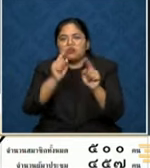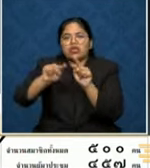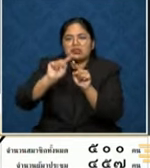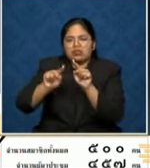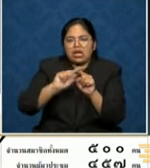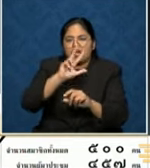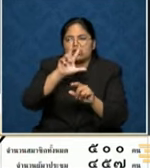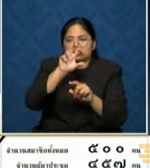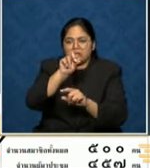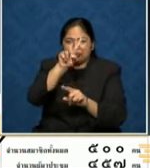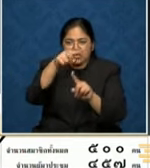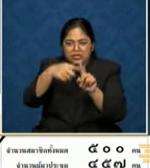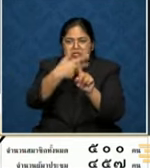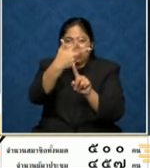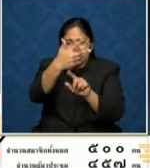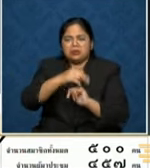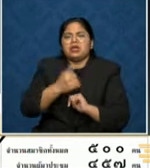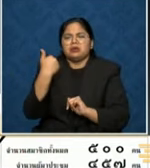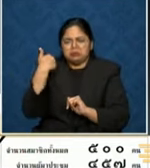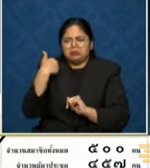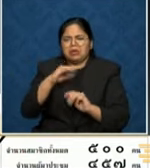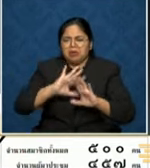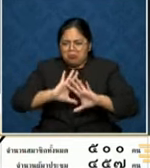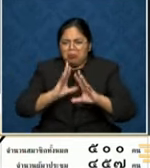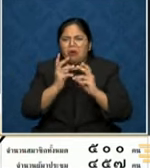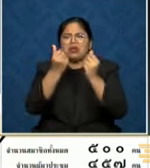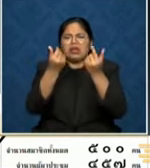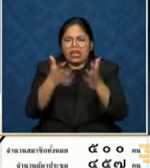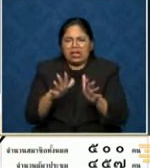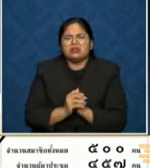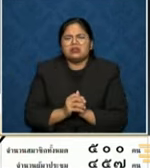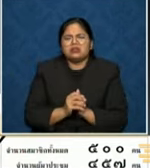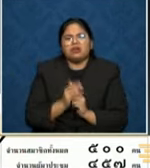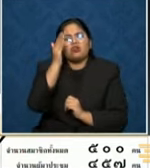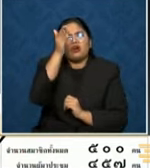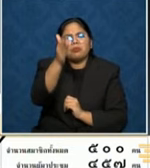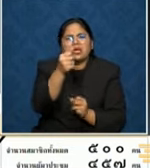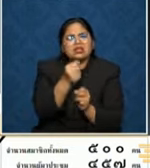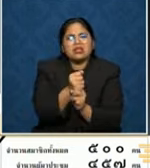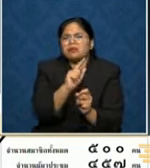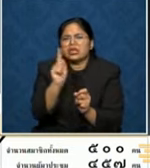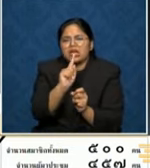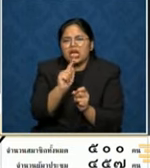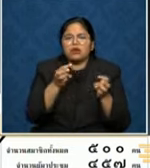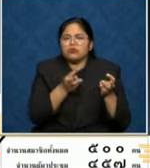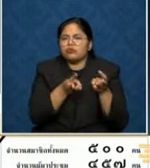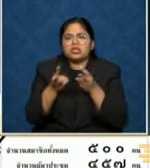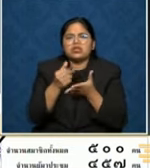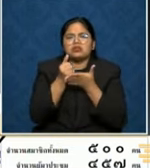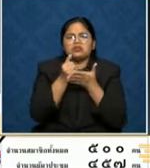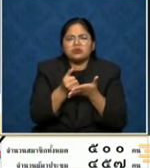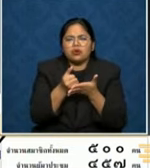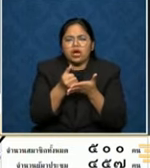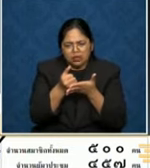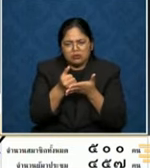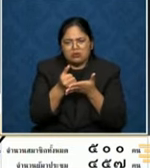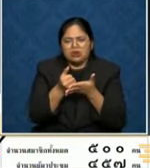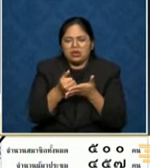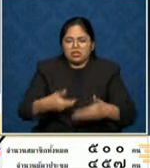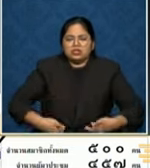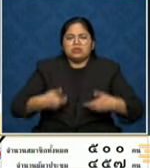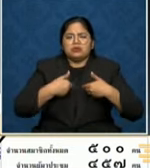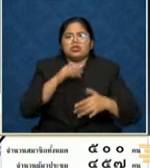าคมแล้วนะคะทุกวันนี้เราก็ยังตั้งคำถามอยู่ว่าแล้วจะเอายังไงกันต่อจะมีแนวทางต่ออย่างไรกับมาตรการการลดค่าครองชีพห